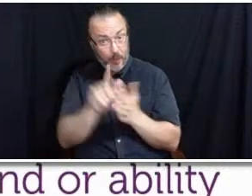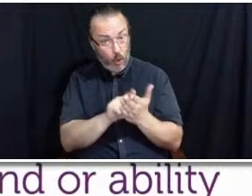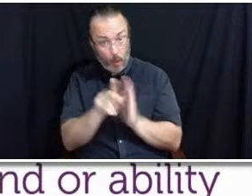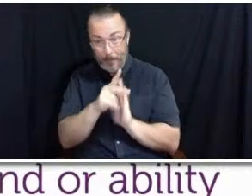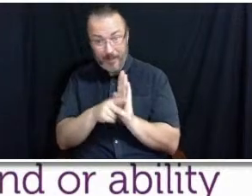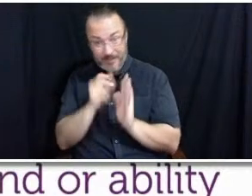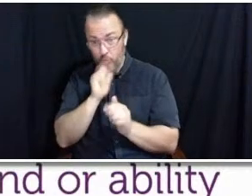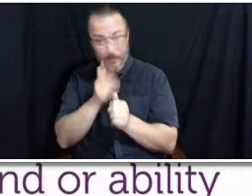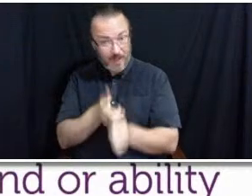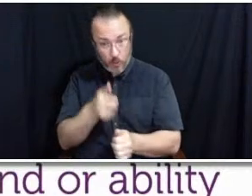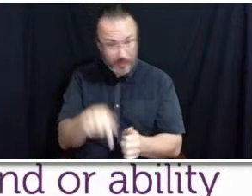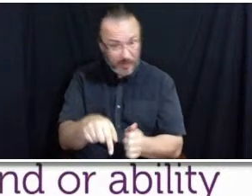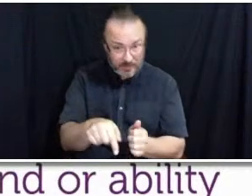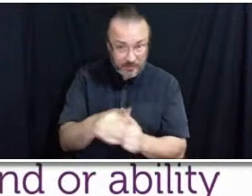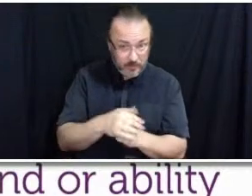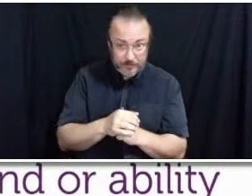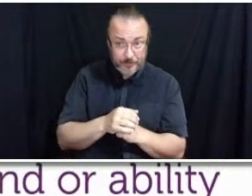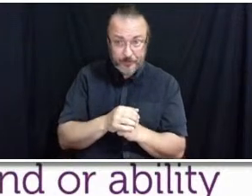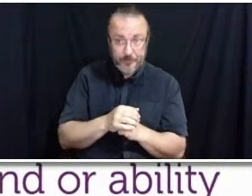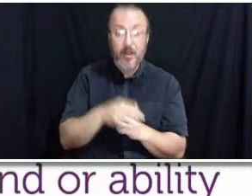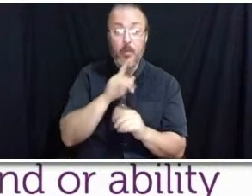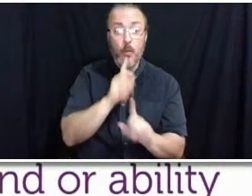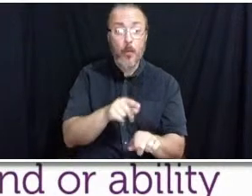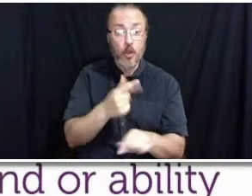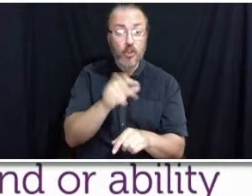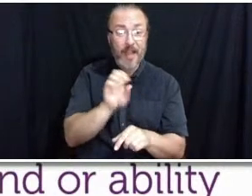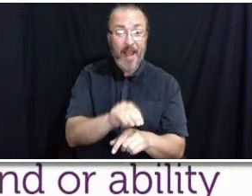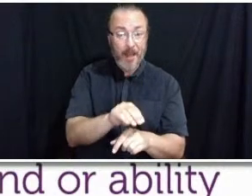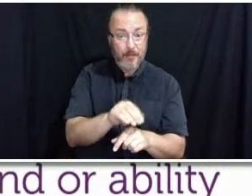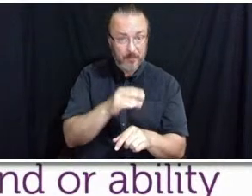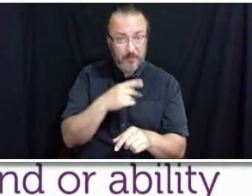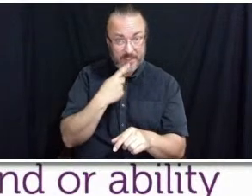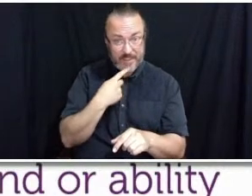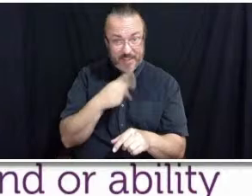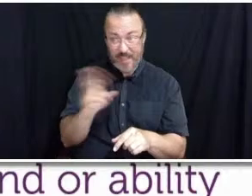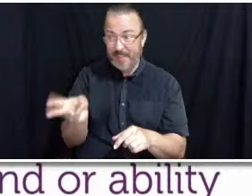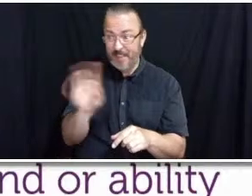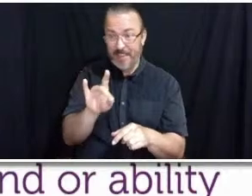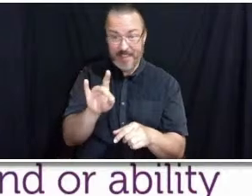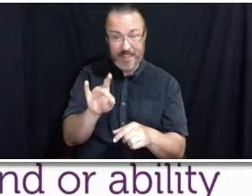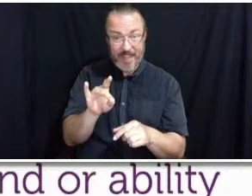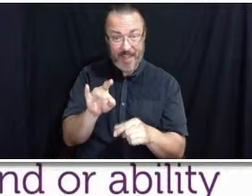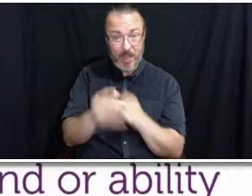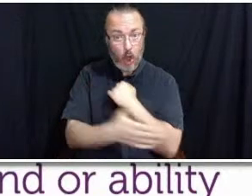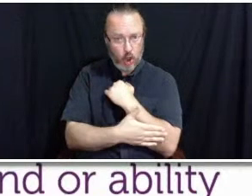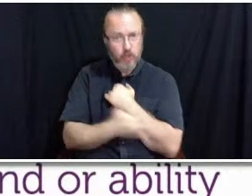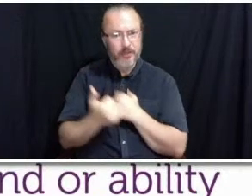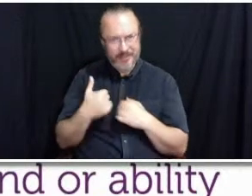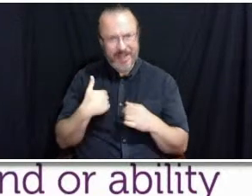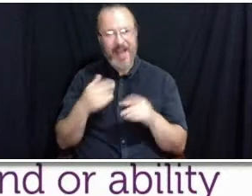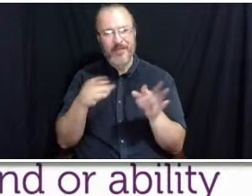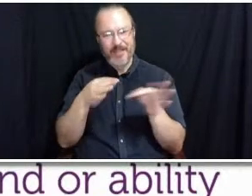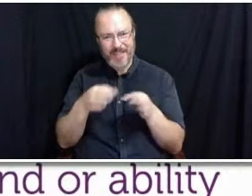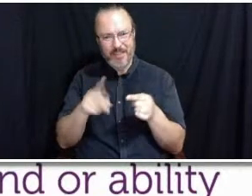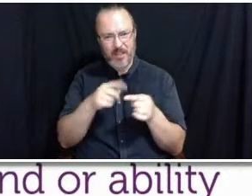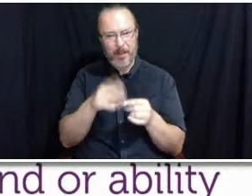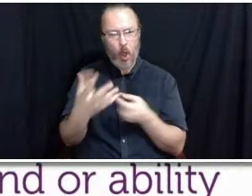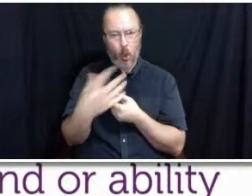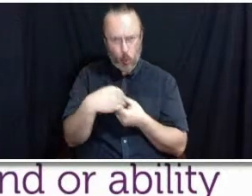principe. Le rapport a constaté que 68% des pays ont une définition de l'inclusion, de l'éducation inclusive, mais